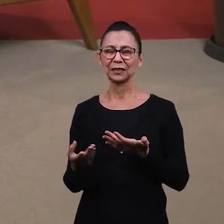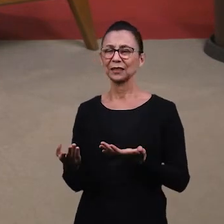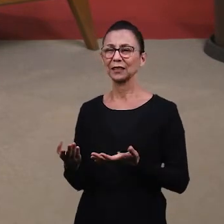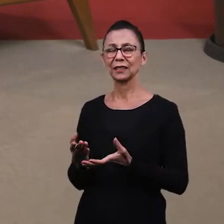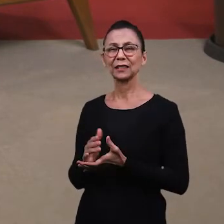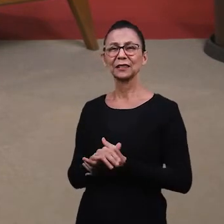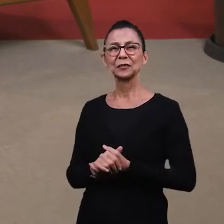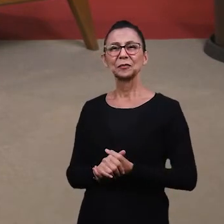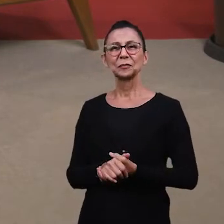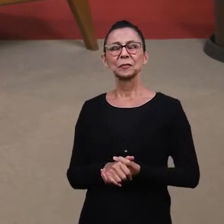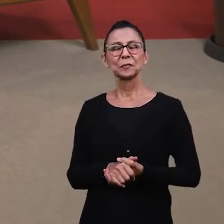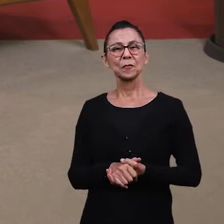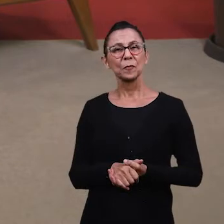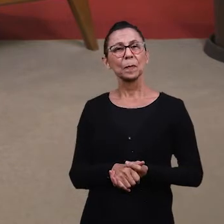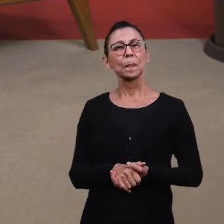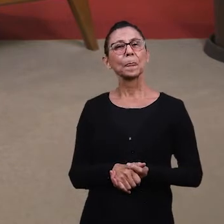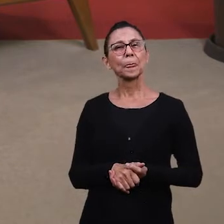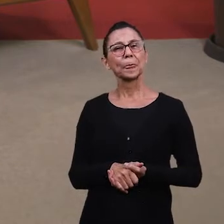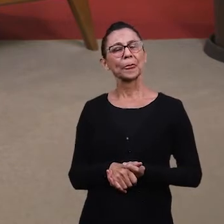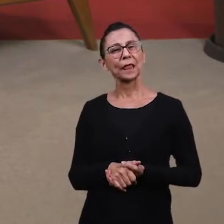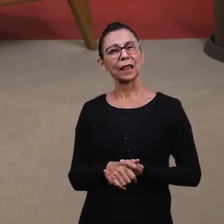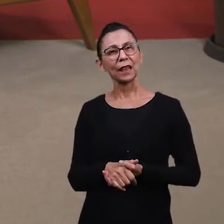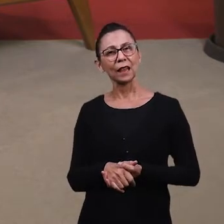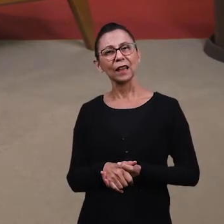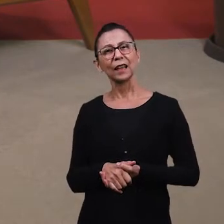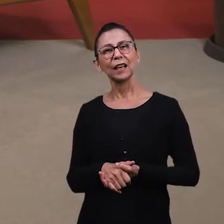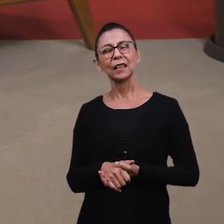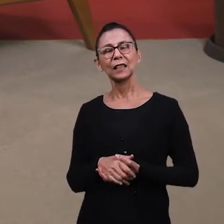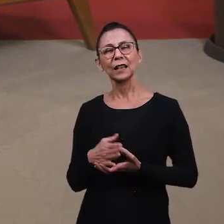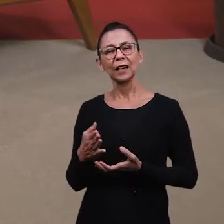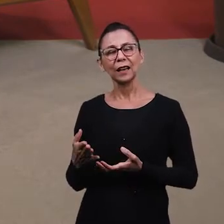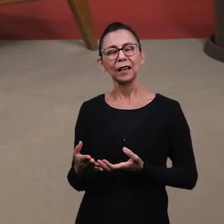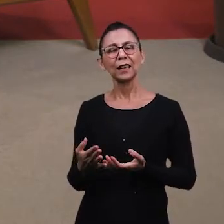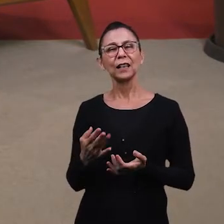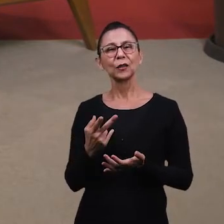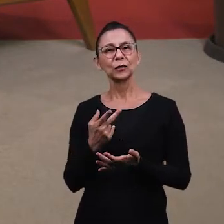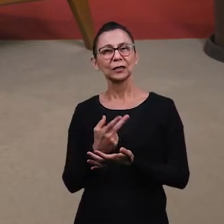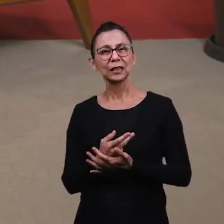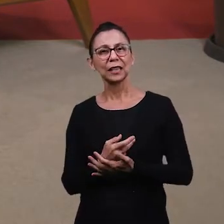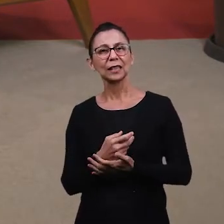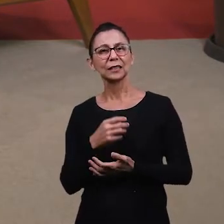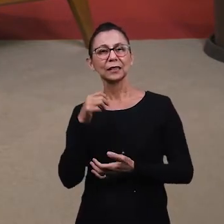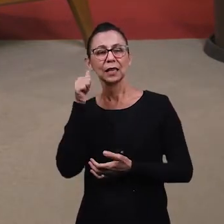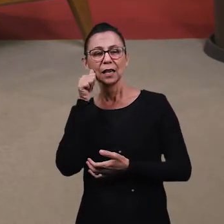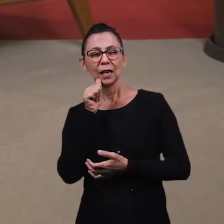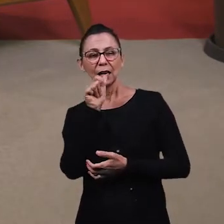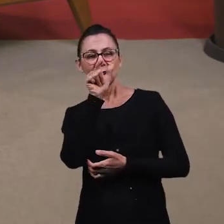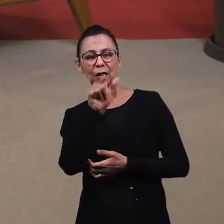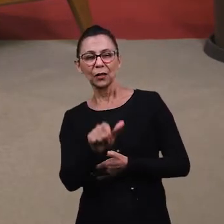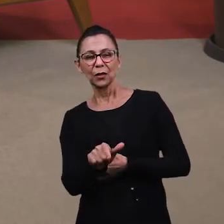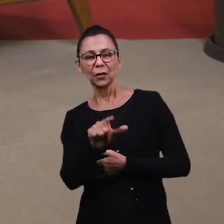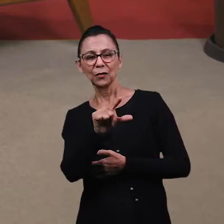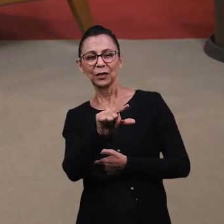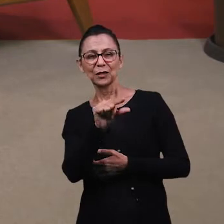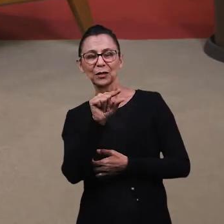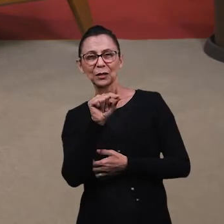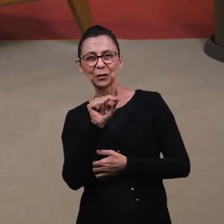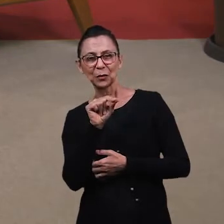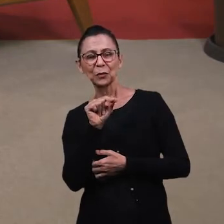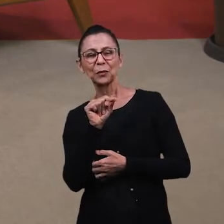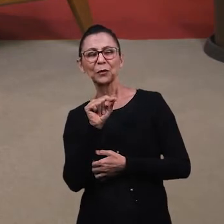de choses intéressantes que nous pouvons parler ici maintenant. C'est très profond, n'est-ce pas?